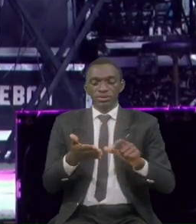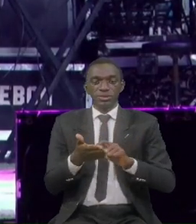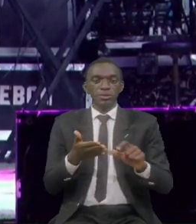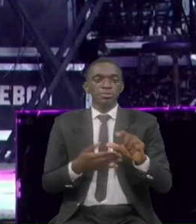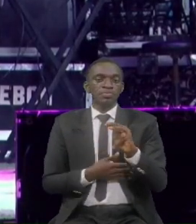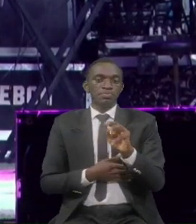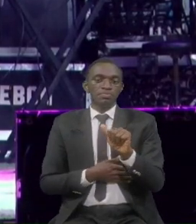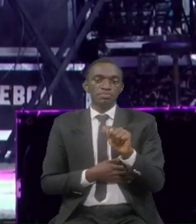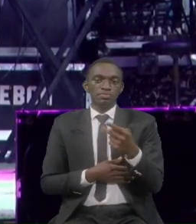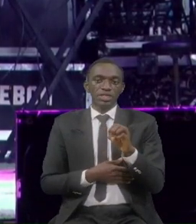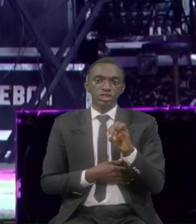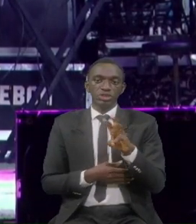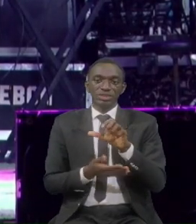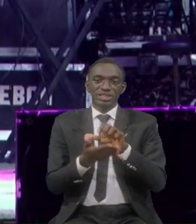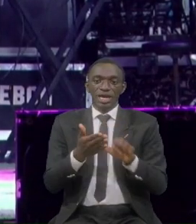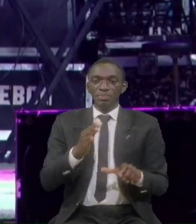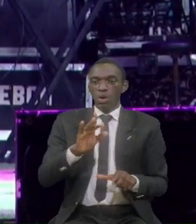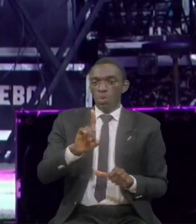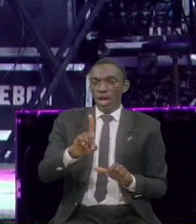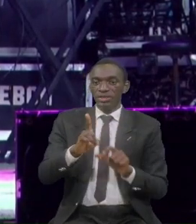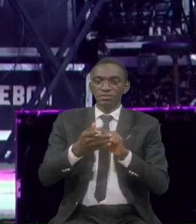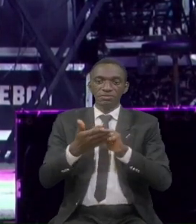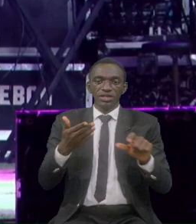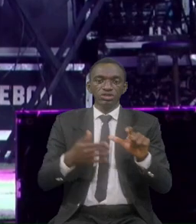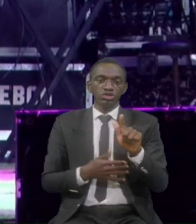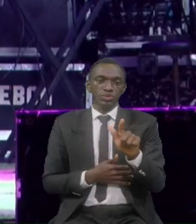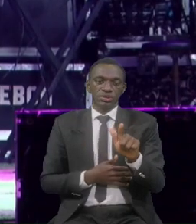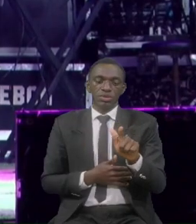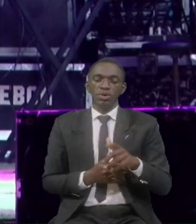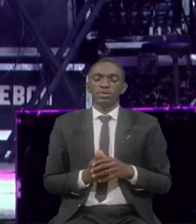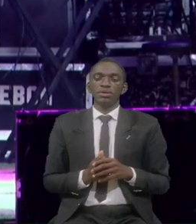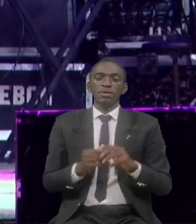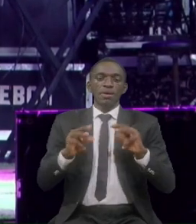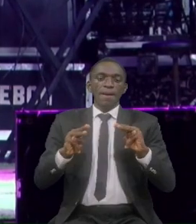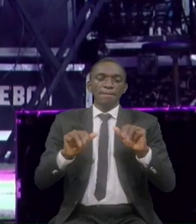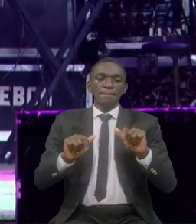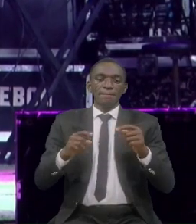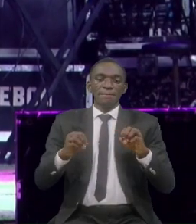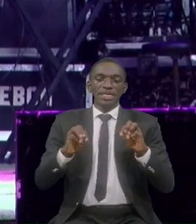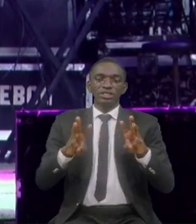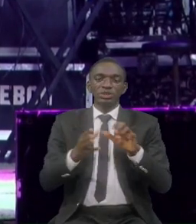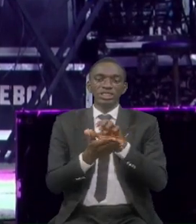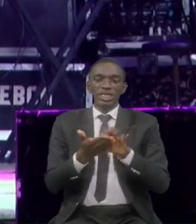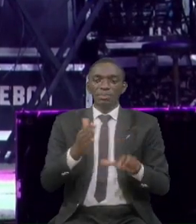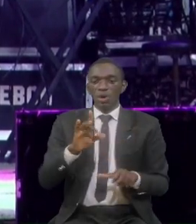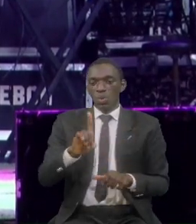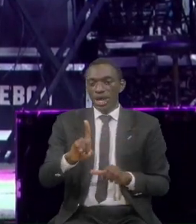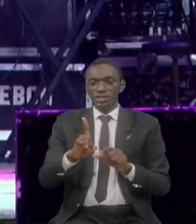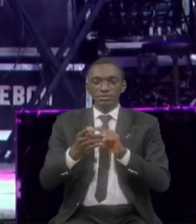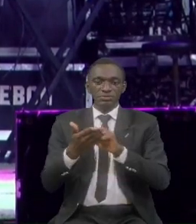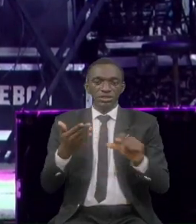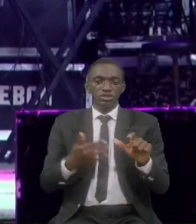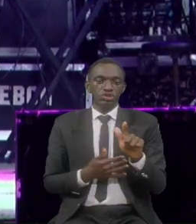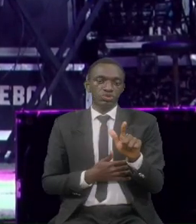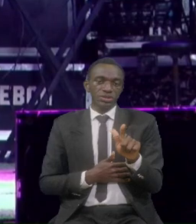21. Matthew kapitulo 1 bersikulo 21. In Matthew chapter 1 verse 21. And she shall bring